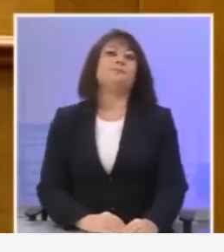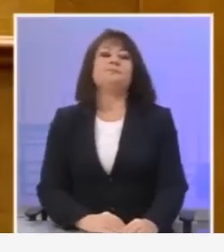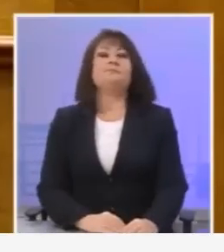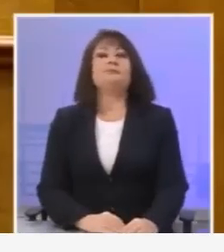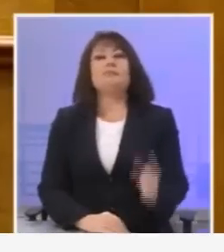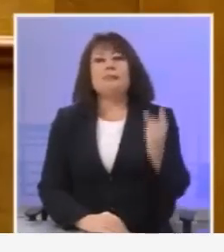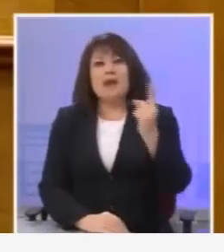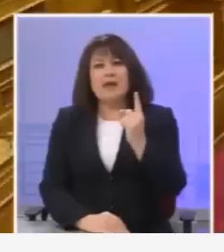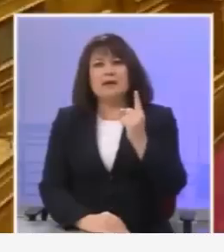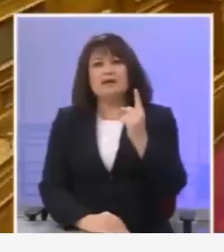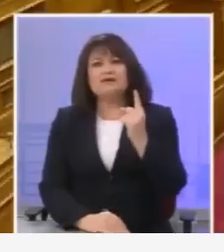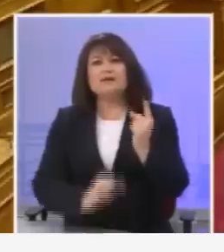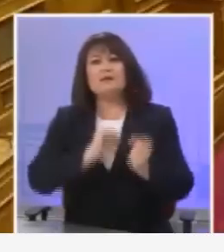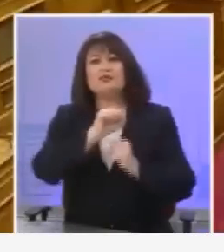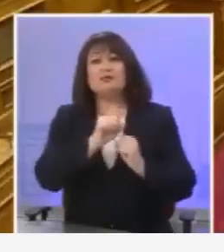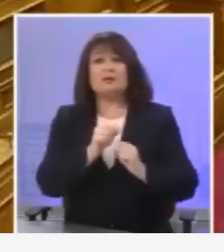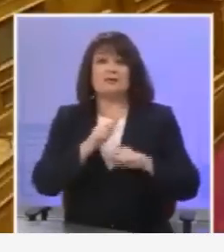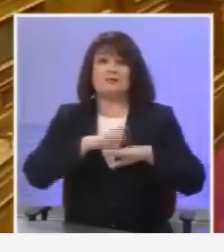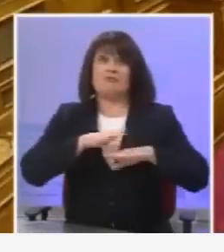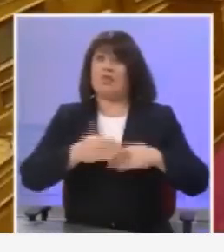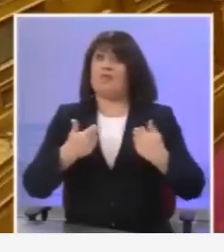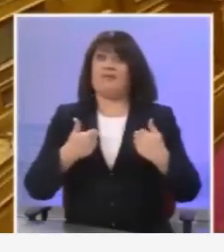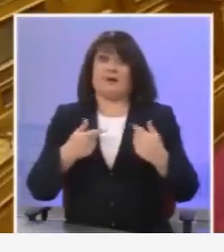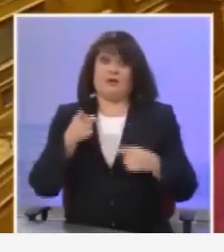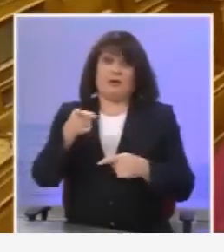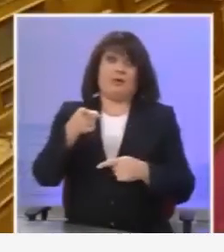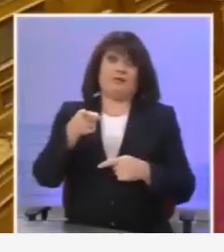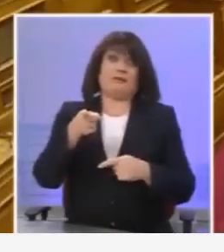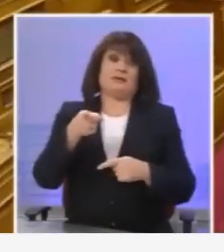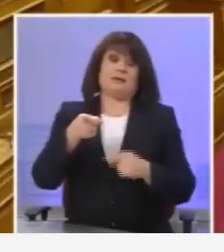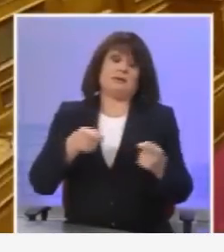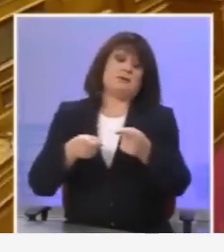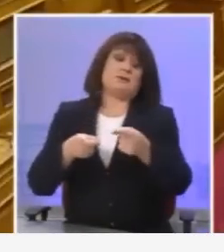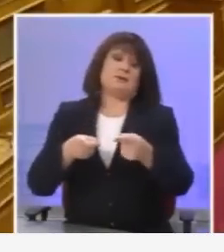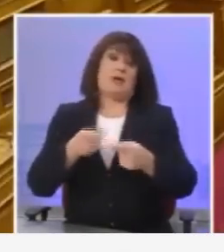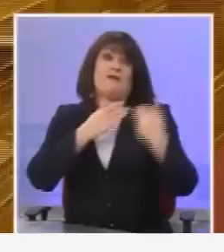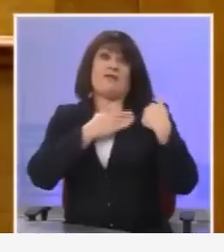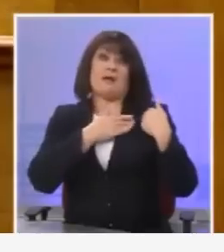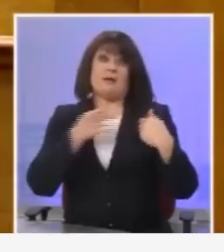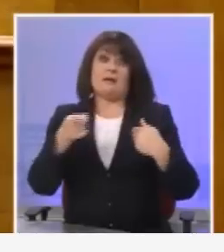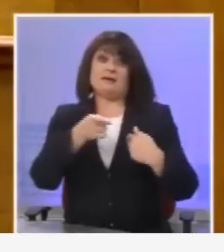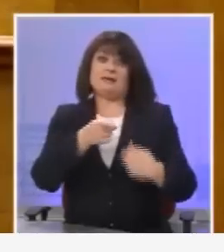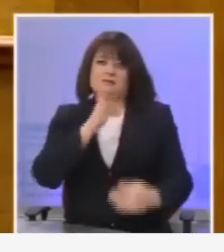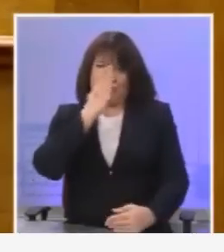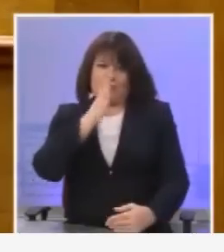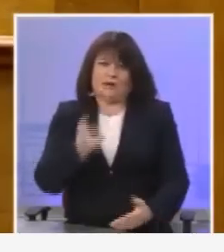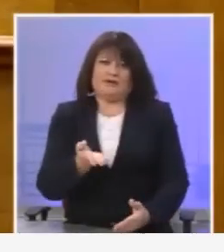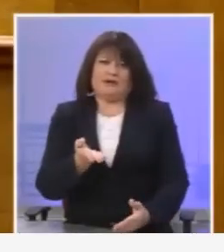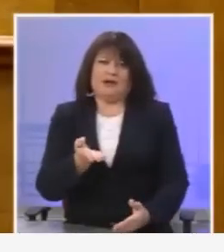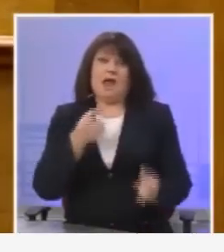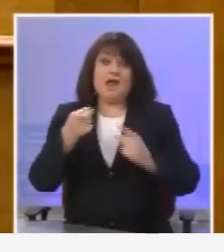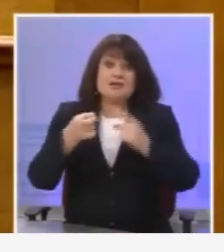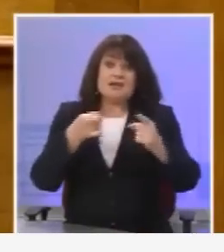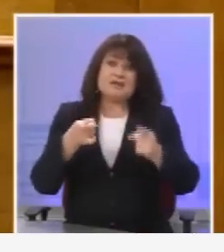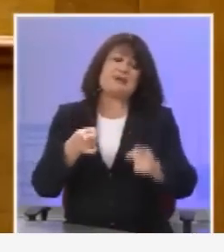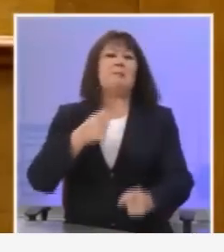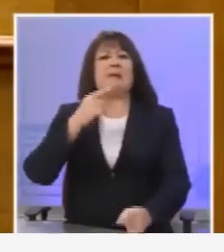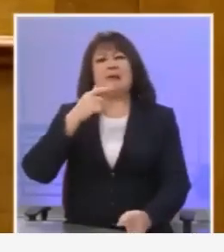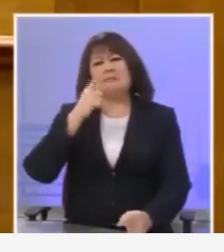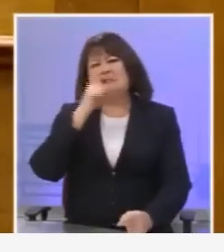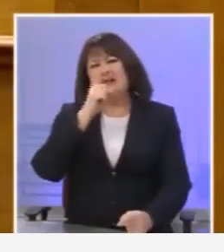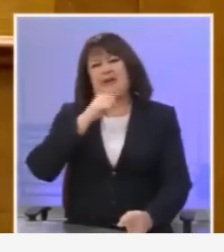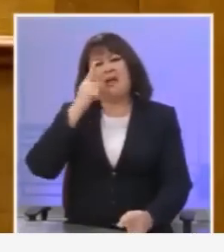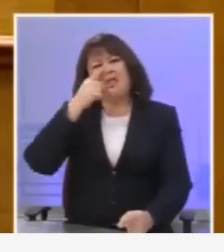ένας προσπαθεί να πετάξει τον μπαλάκι στον άλλον και είναι υποκριτικά και κροκοδίλια τα